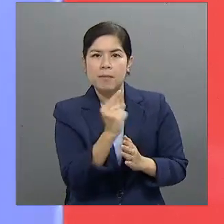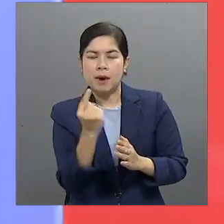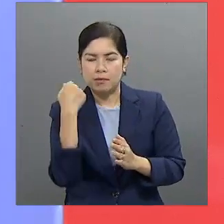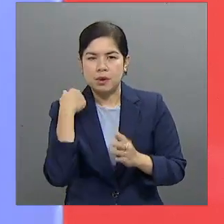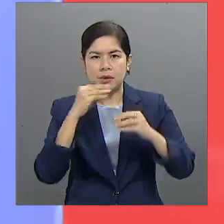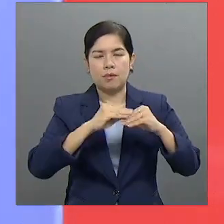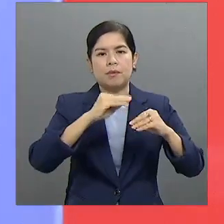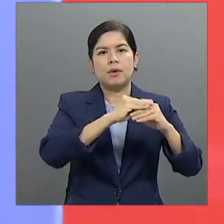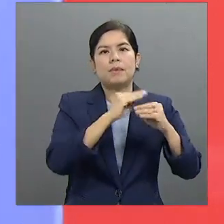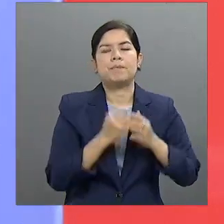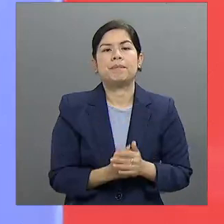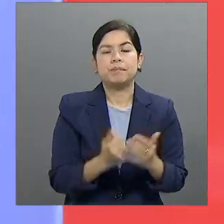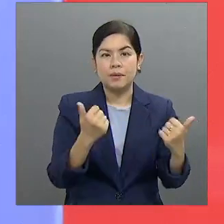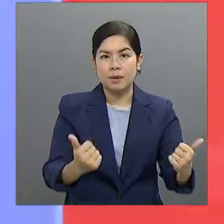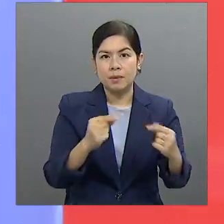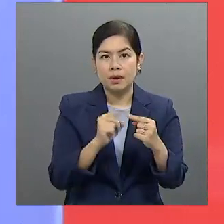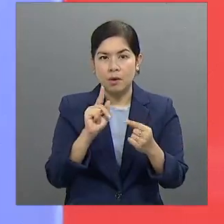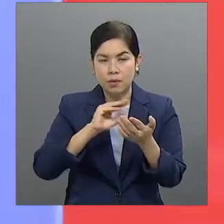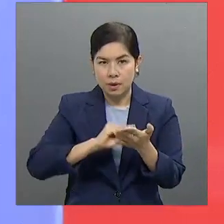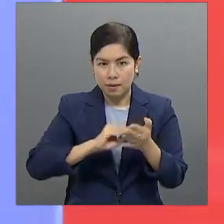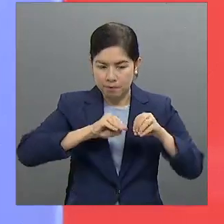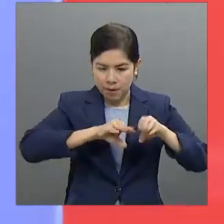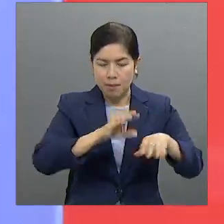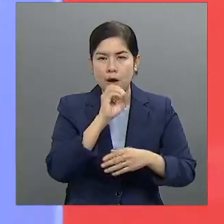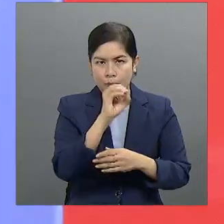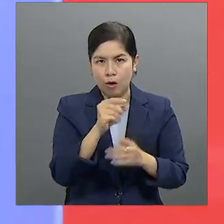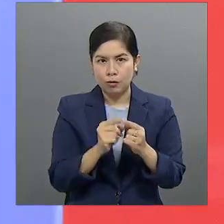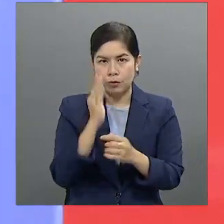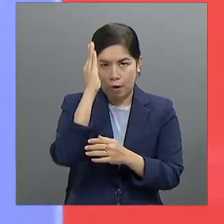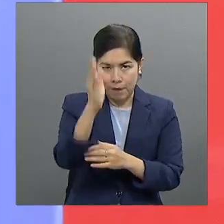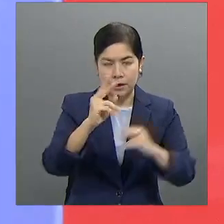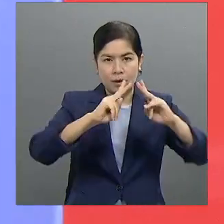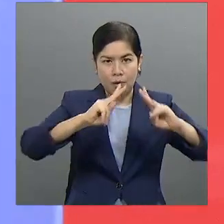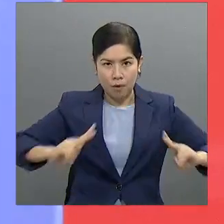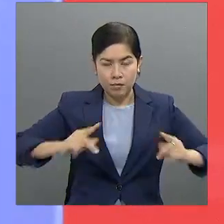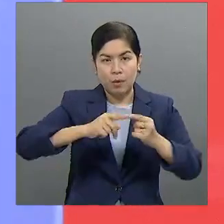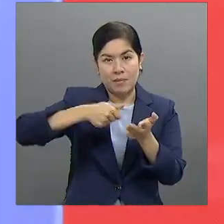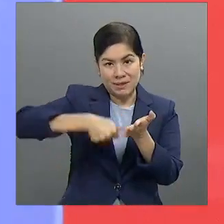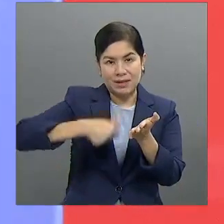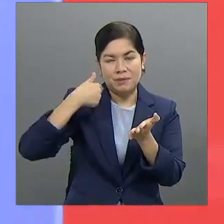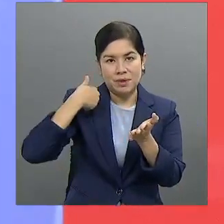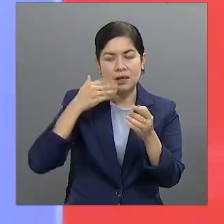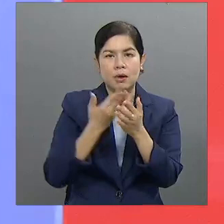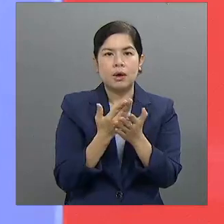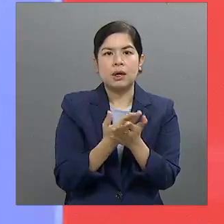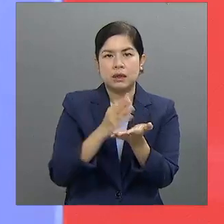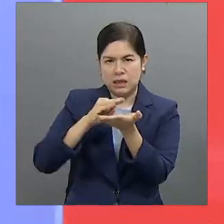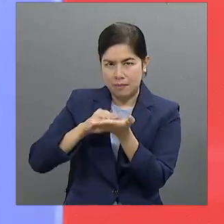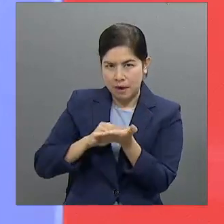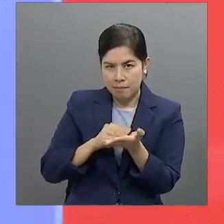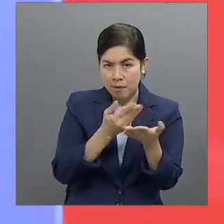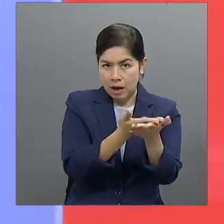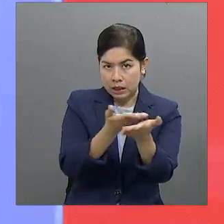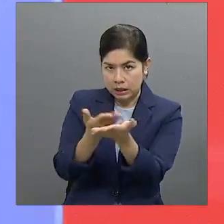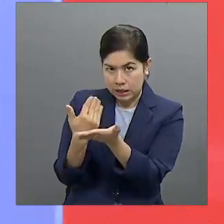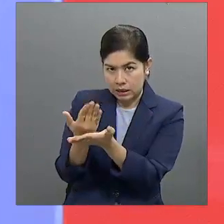ที่ส่งต่อกันนะครับบอกว่าหลังจากนี้ทางกรมสรรพากรเตรียมที่จะมีการเก็บภาษีกับวัดทุกแห่งทั่วประเทศข้อได้จริงจะเป็นอย่าง